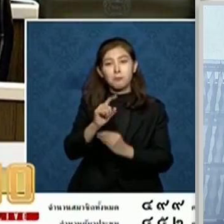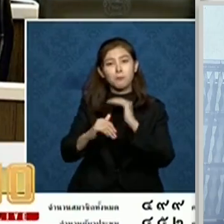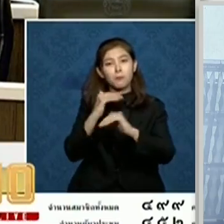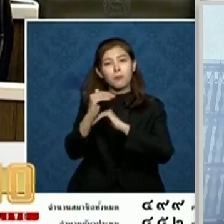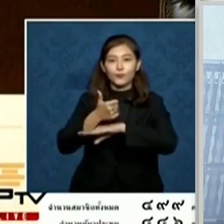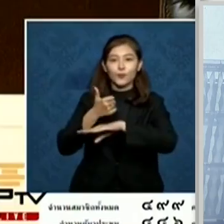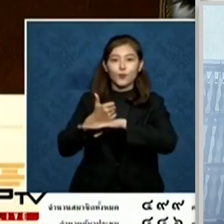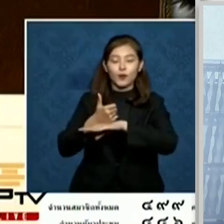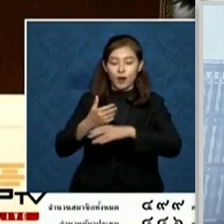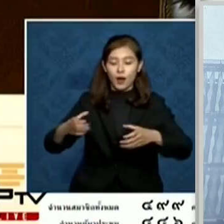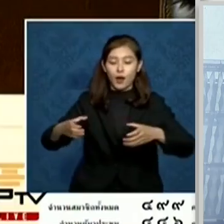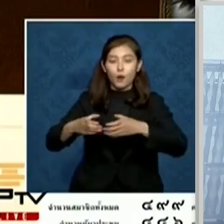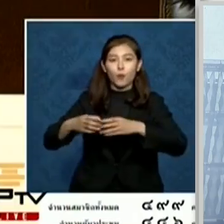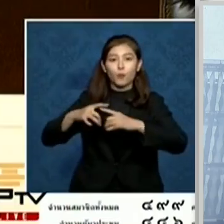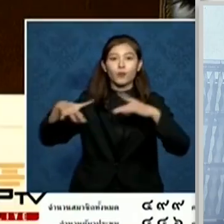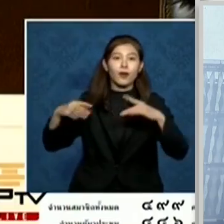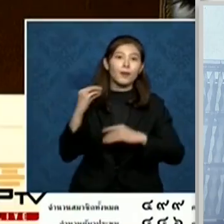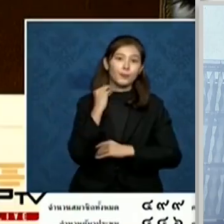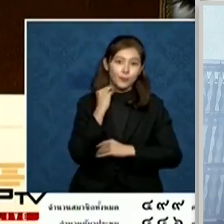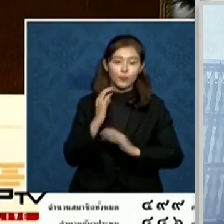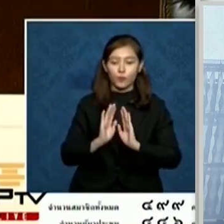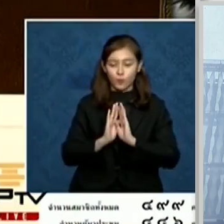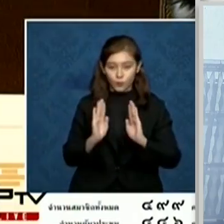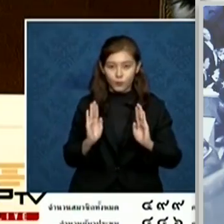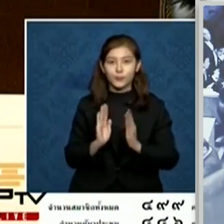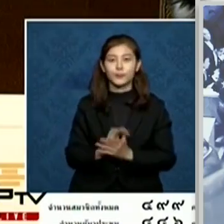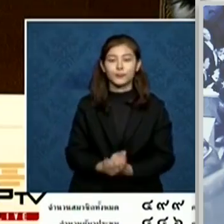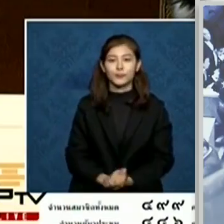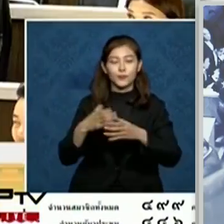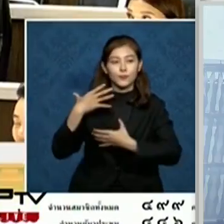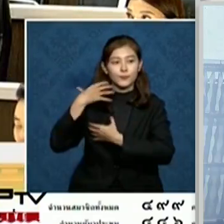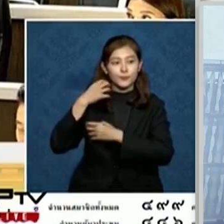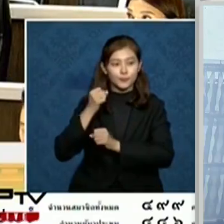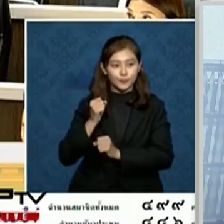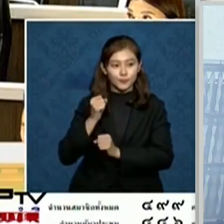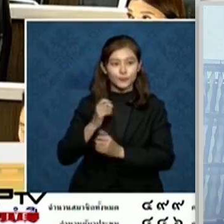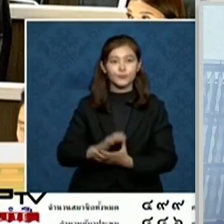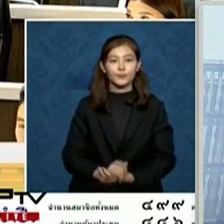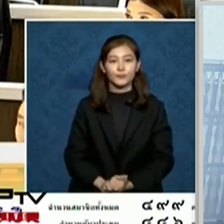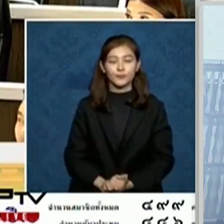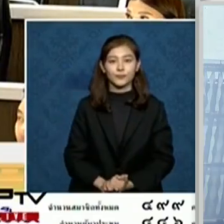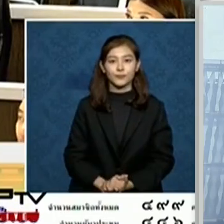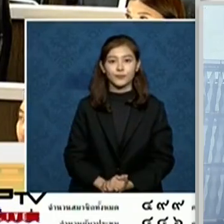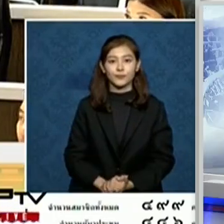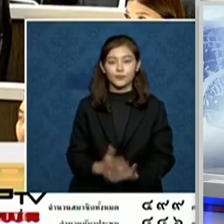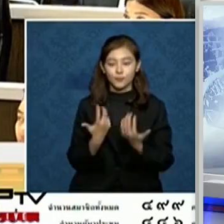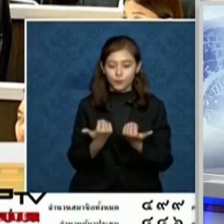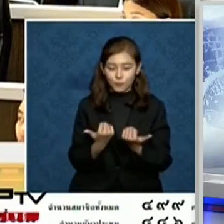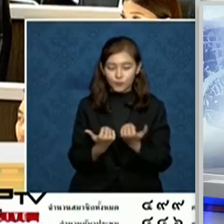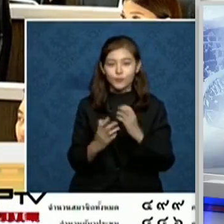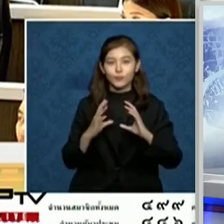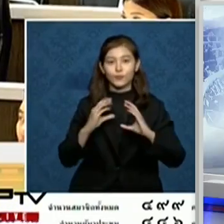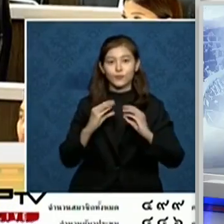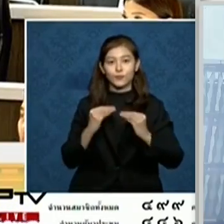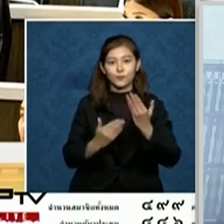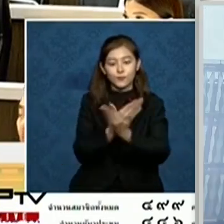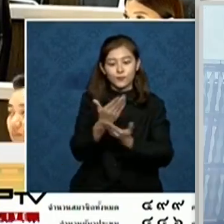มาถึงณขณะนี้กฎหมายประชามติก็จะแก้การประชามติก็จะทำแต่หาไส้ในไม่เจอว่ามันไปอยู่ตรงส่วนไหนนะครับมัน